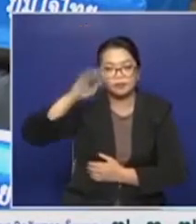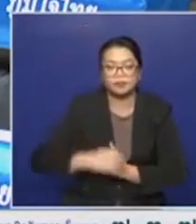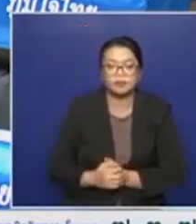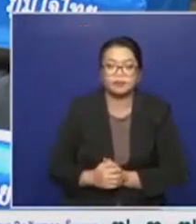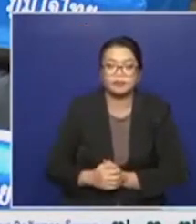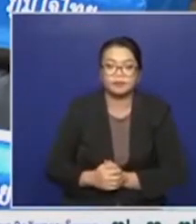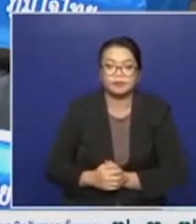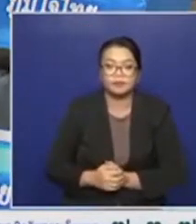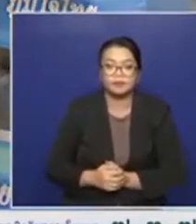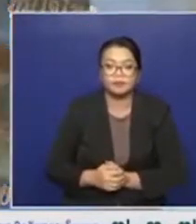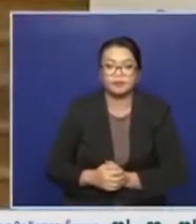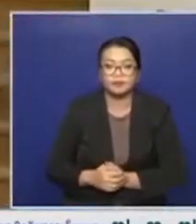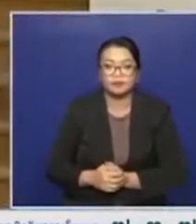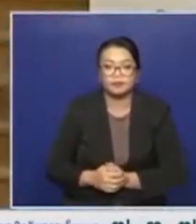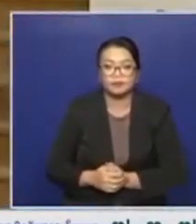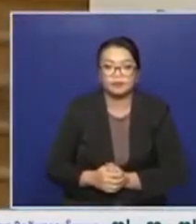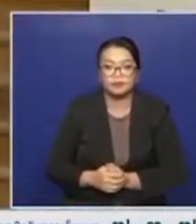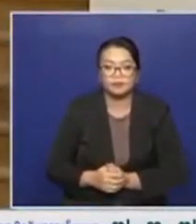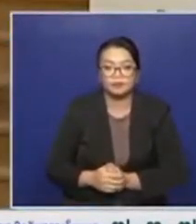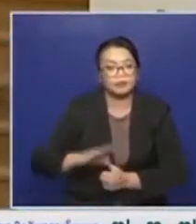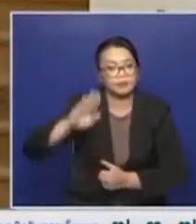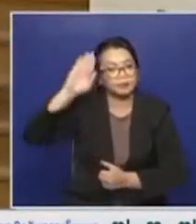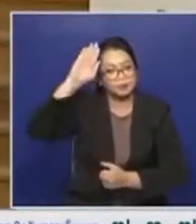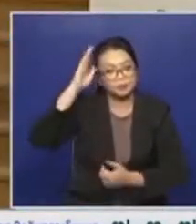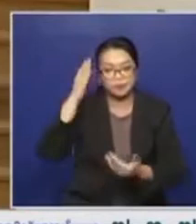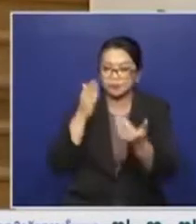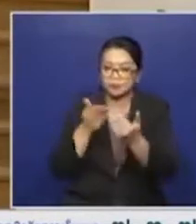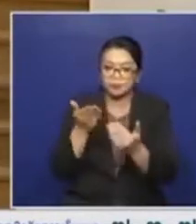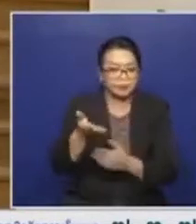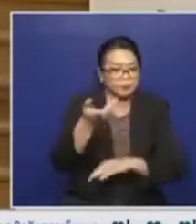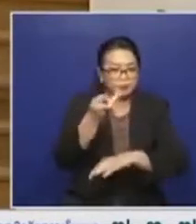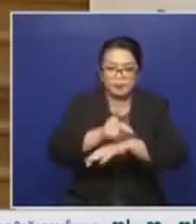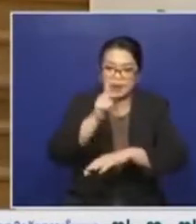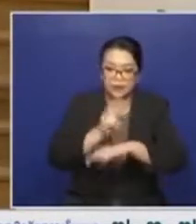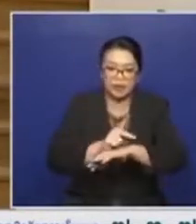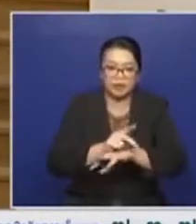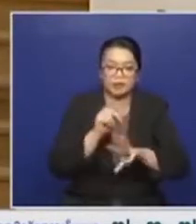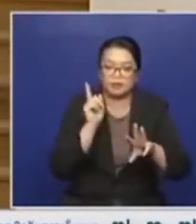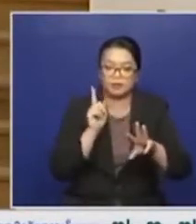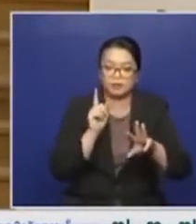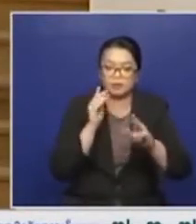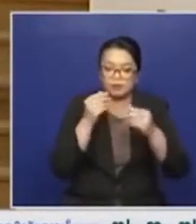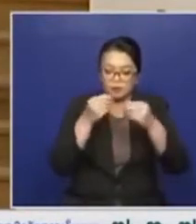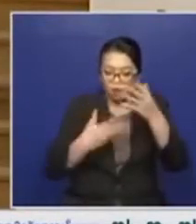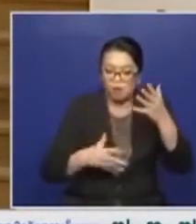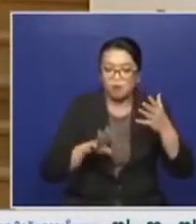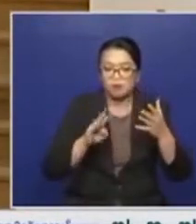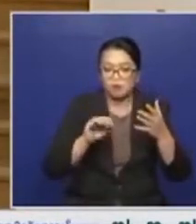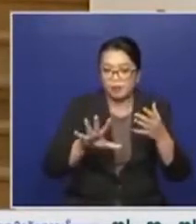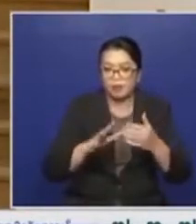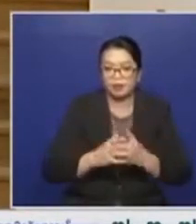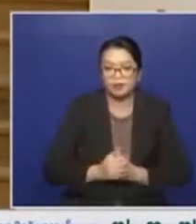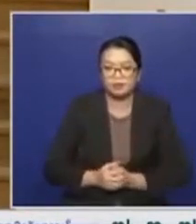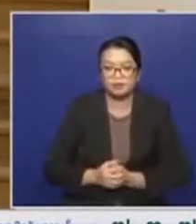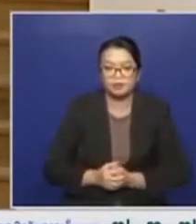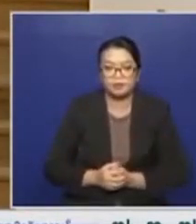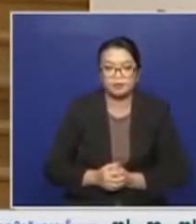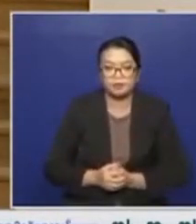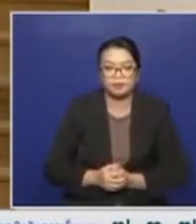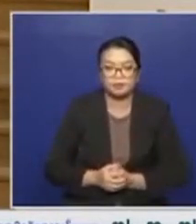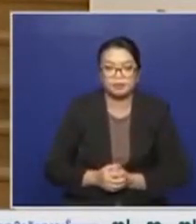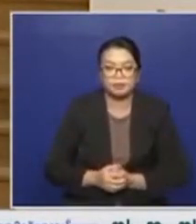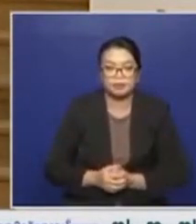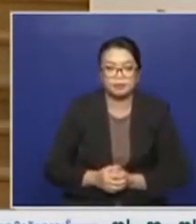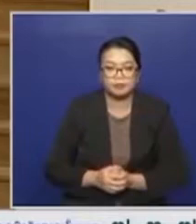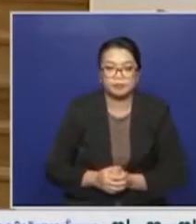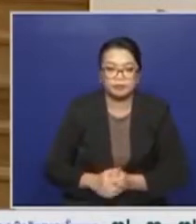ขออนุญาตครับเธอชอบทวงท่านประธานในข้อ45นะครับนี้แต่สิ่ง